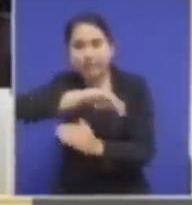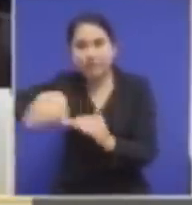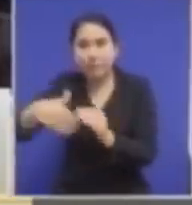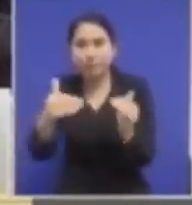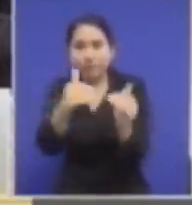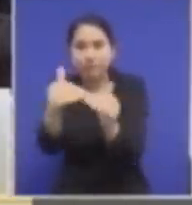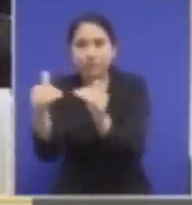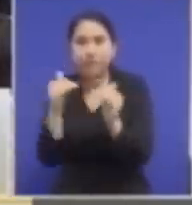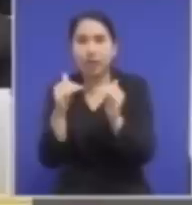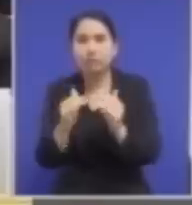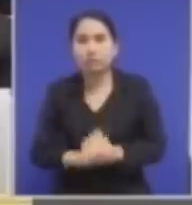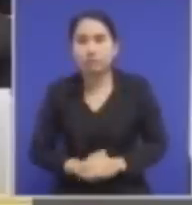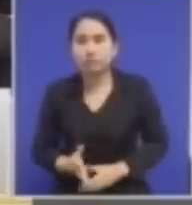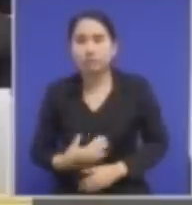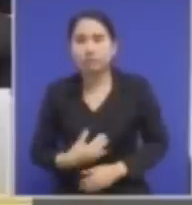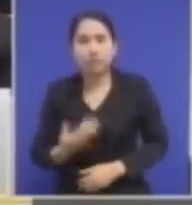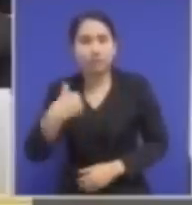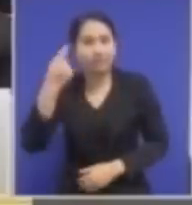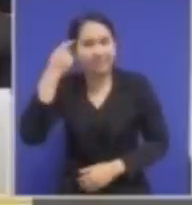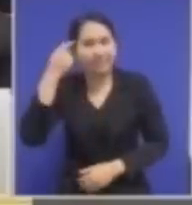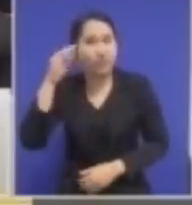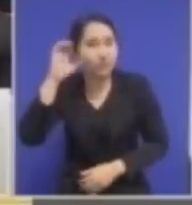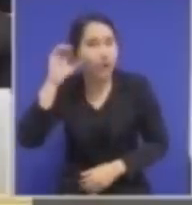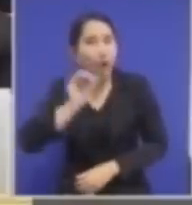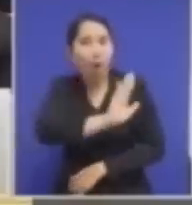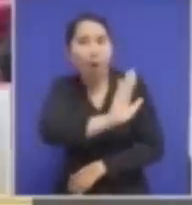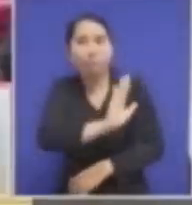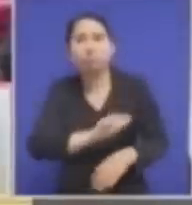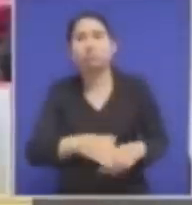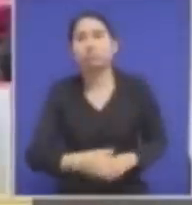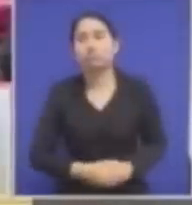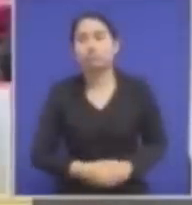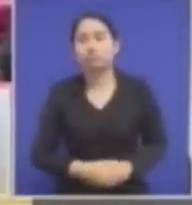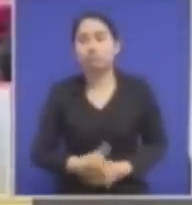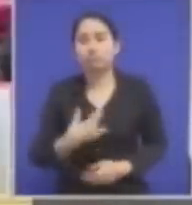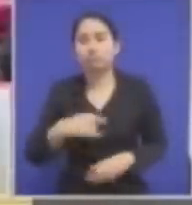าคเท่ากันท่านเชื่ออย่างนั้นเป็นเรื่องของท่านครับขอบคุณครับ ครับขอบคุณครับต่อไปท่าน